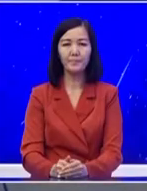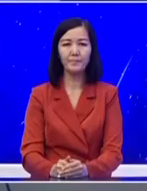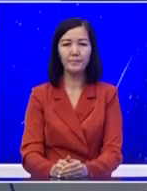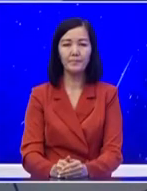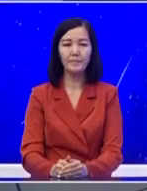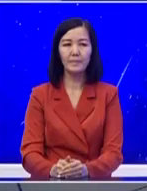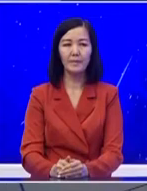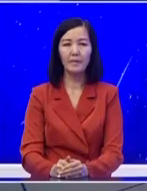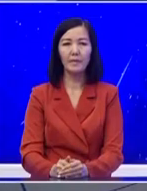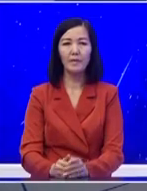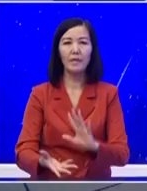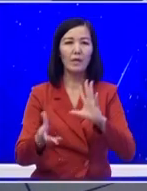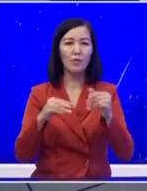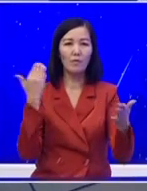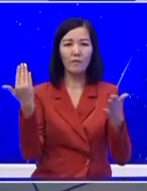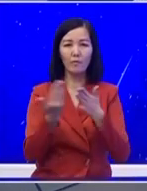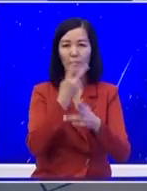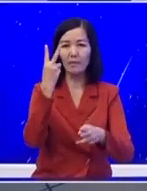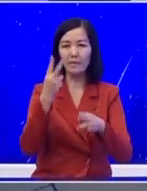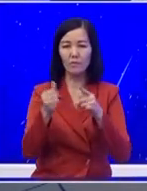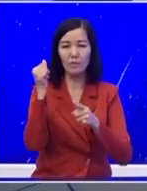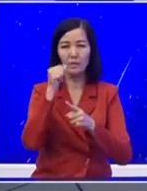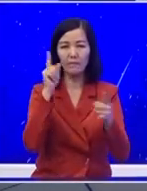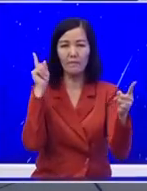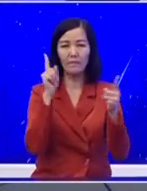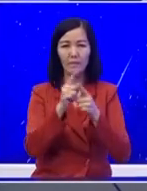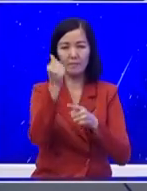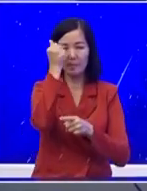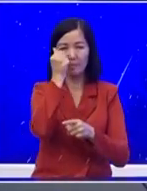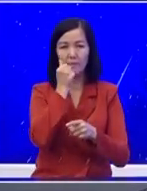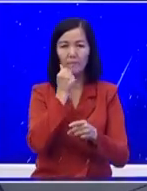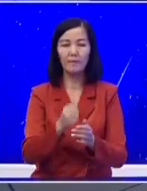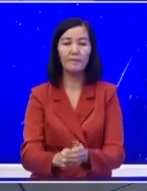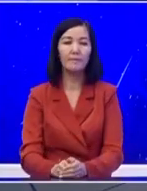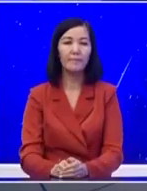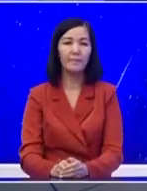Это была вся информация к этому часу. Спасибо за внимание. До свидания.